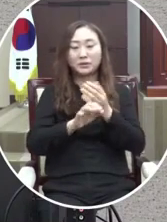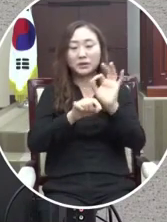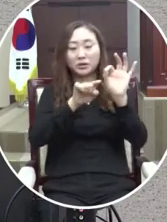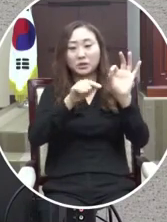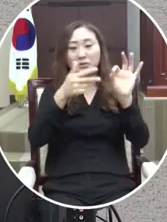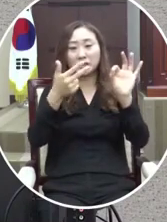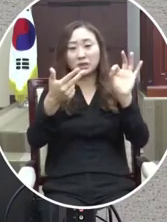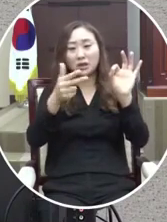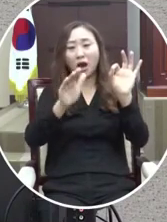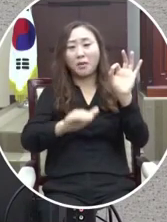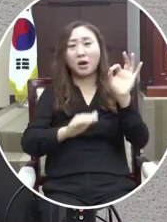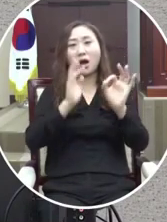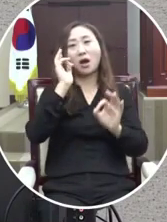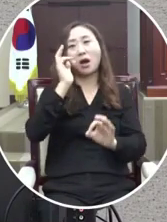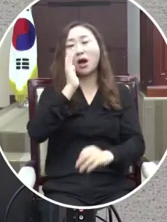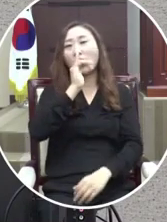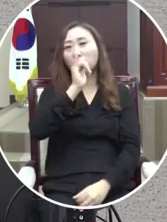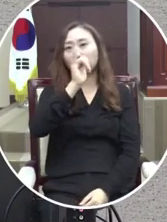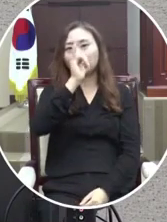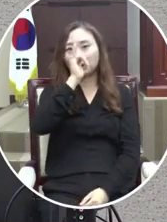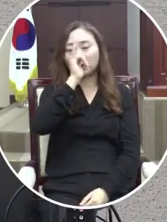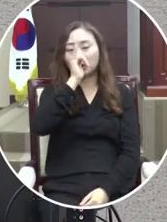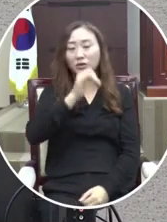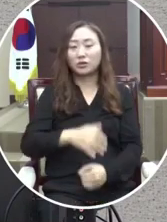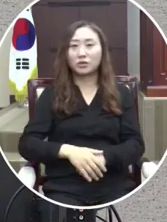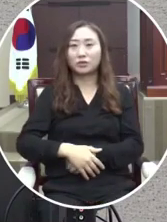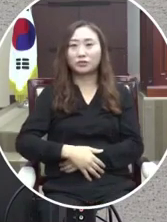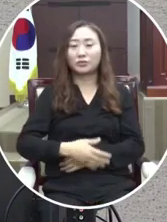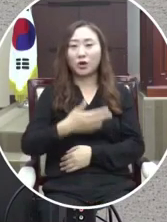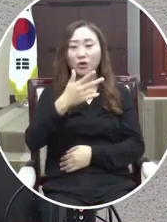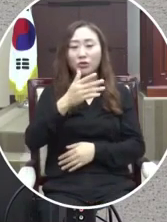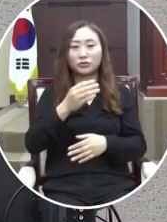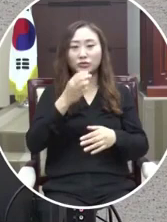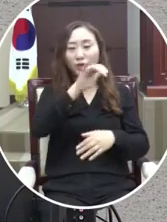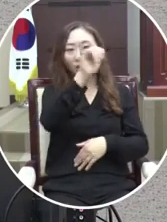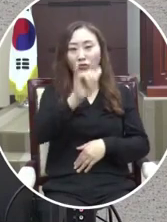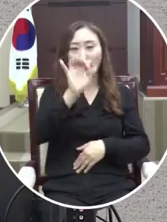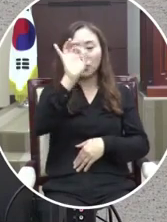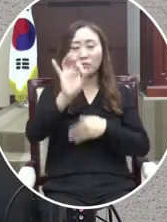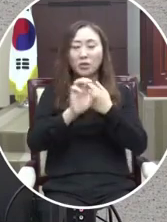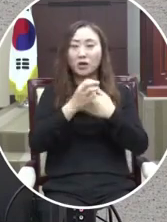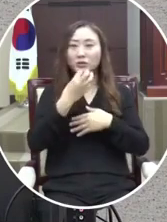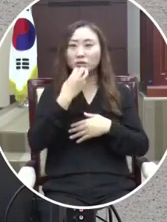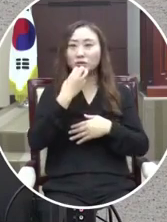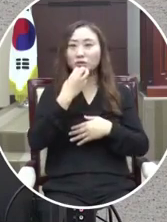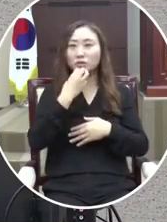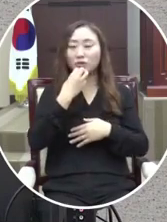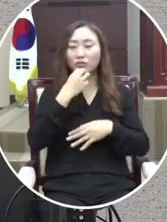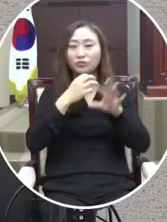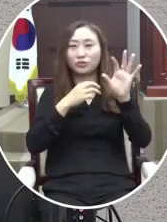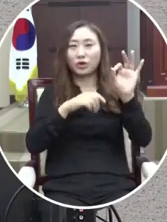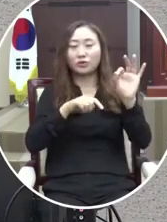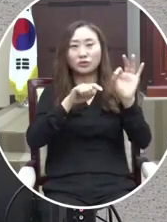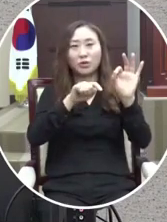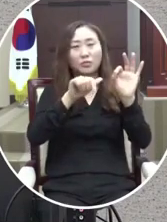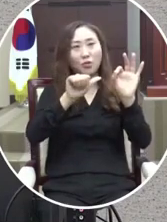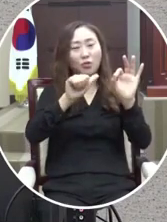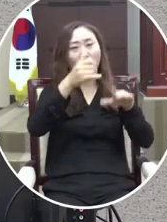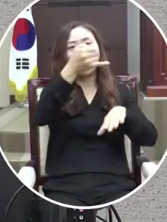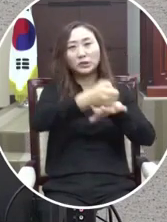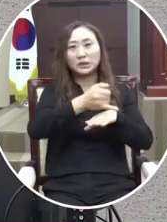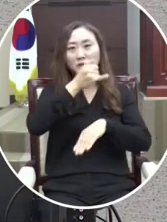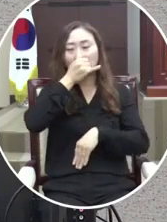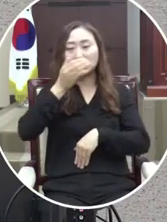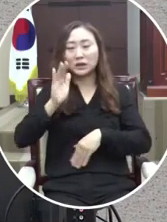0.7명마저도 위태롭습니다. 17개 시도 가운데 서울이 0.5명대로 전국 꼴찌인 반면